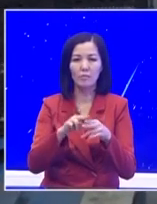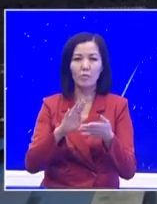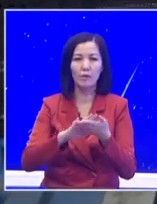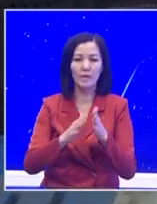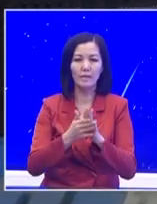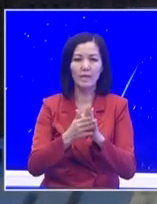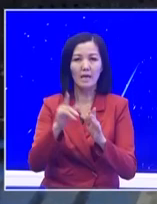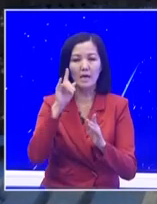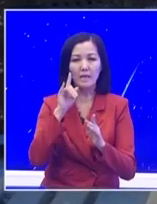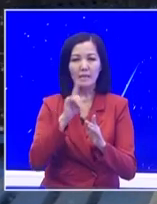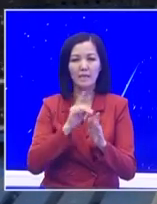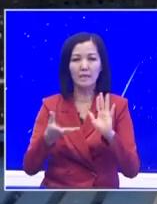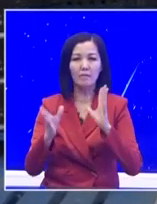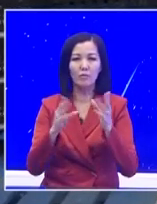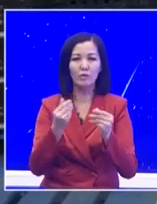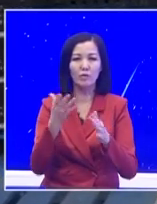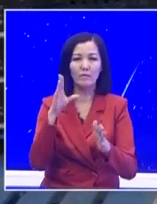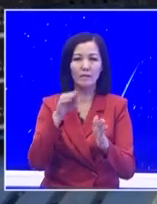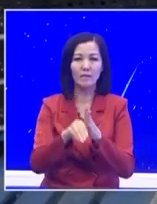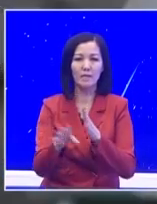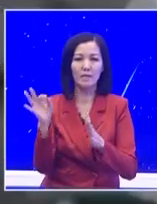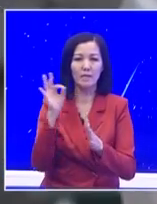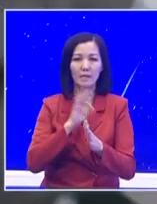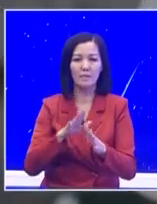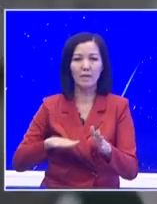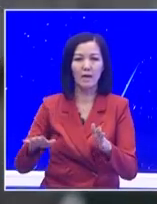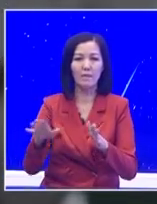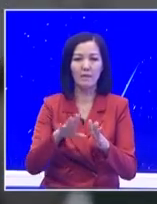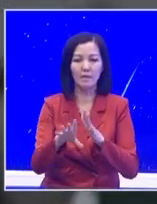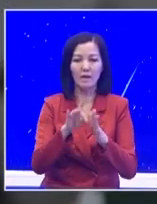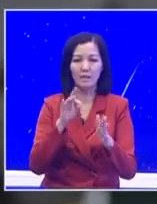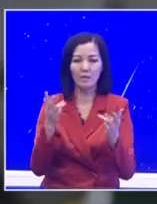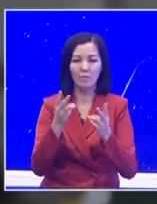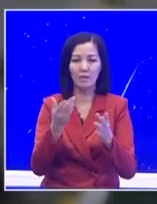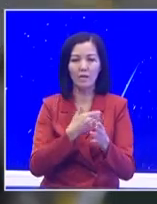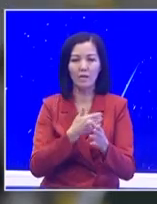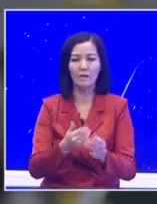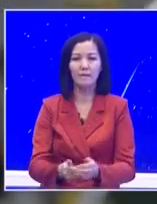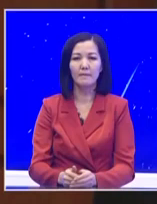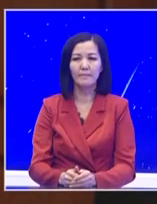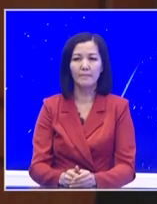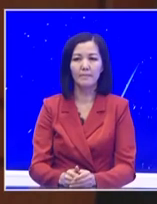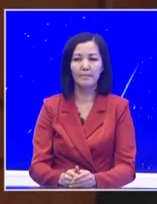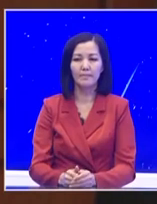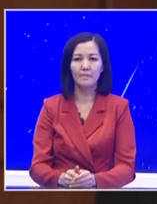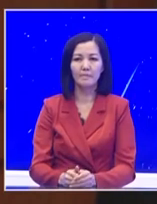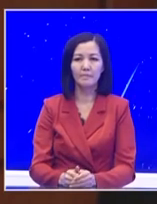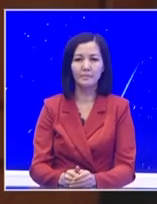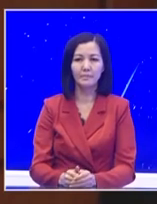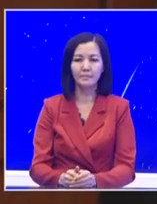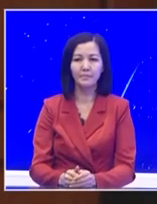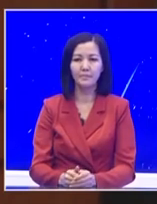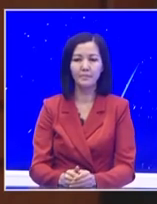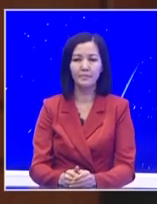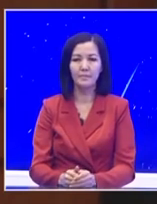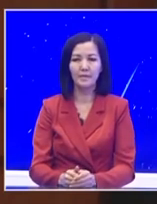Американдықтардың бұл келісі Қазақстан бойынша инвестицияларына тиімді аймақты анықтау. Very good meeting, and you know there's